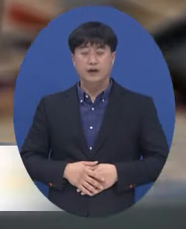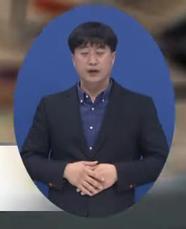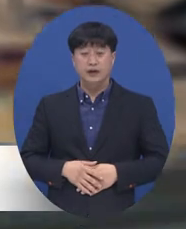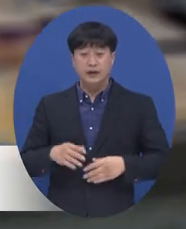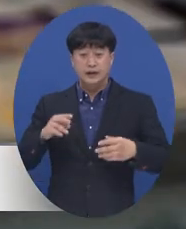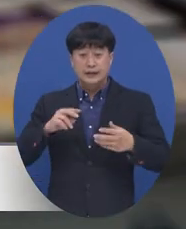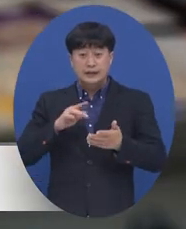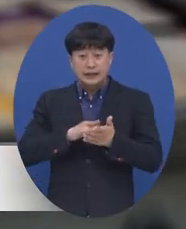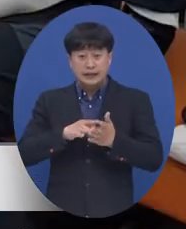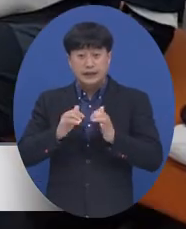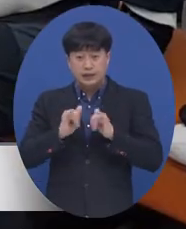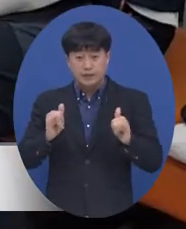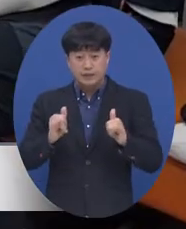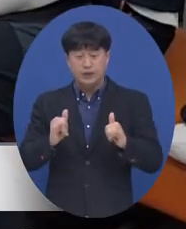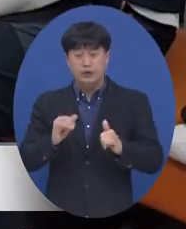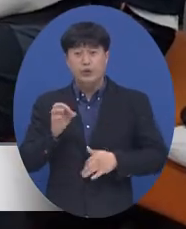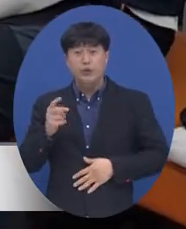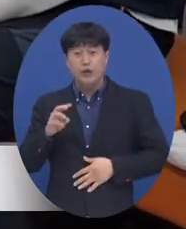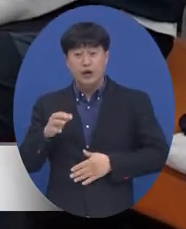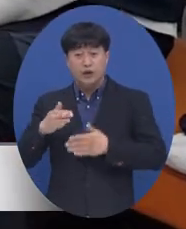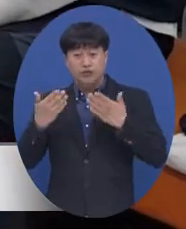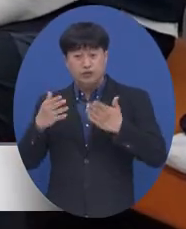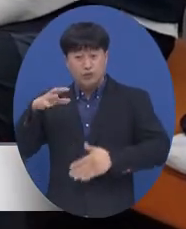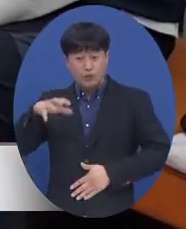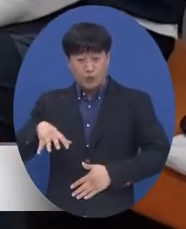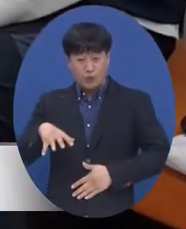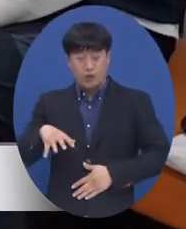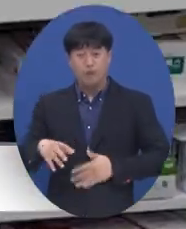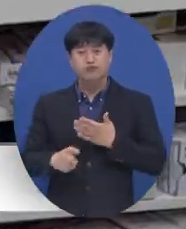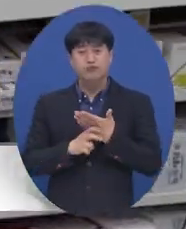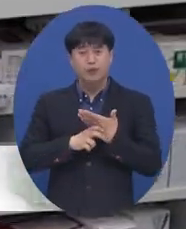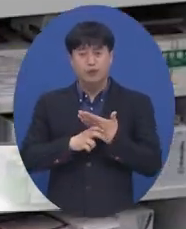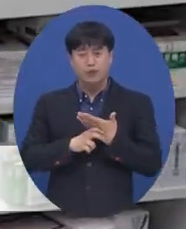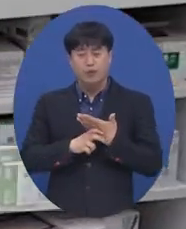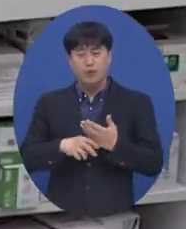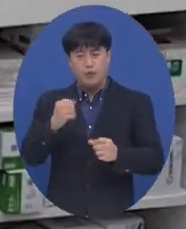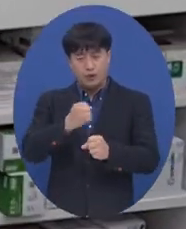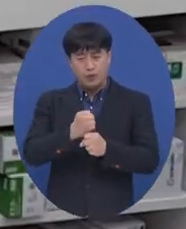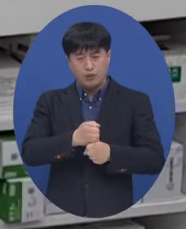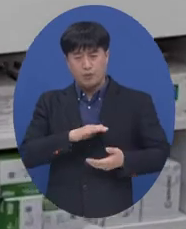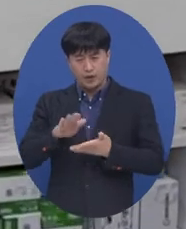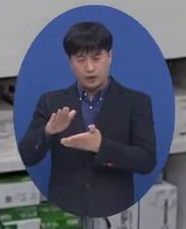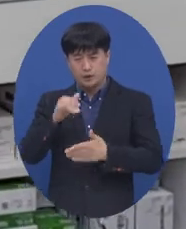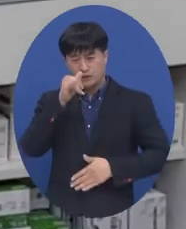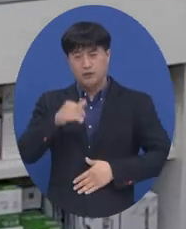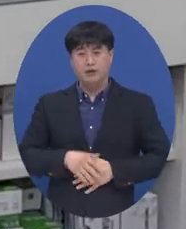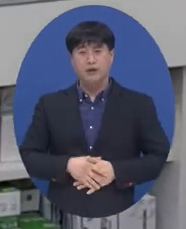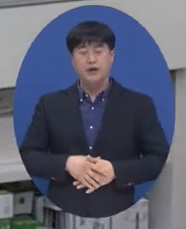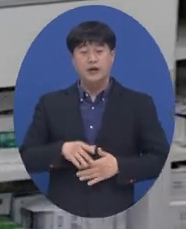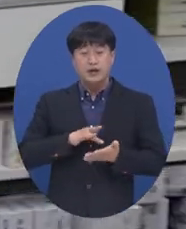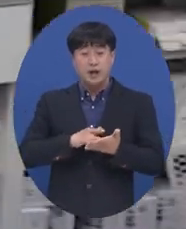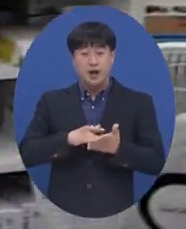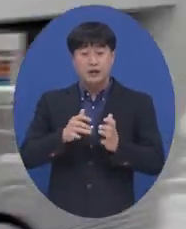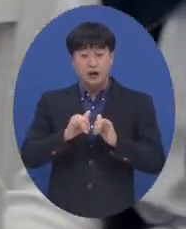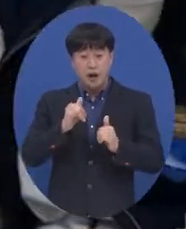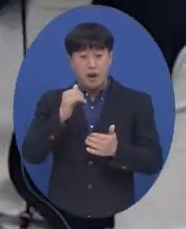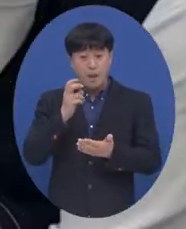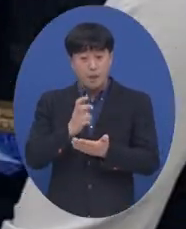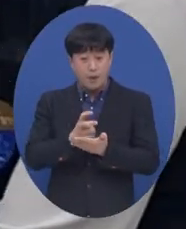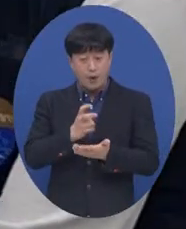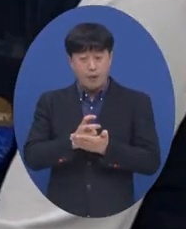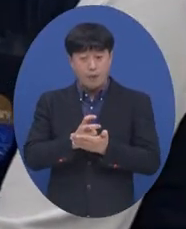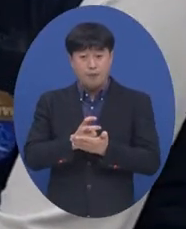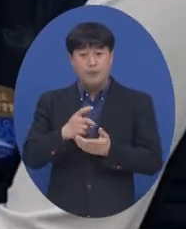한약사는 요양원과 처방전을 불법으로 주고받고 수십 건의 소재약을 배달하기까지 했습니다. 약사법에 따르면 약국 이외의